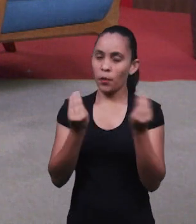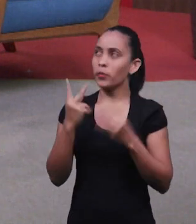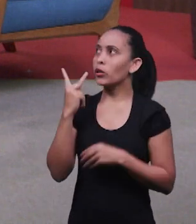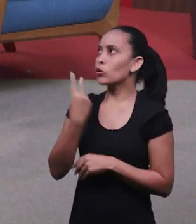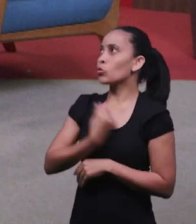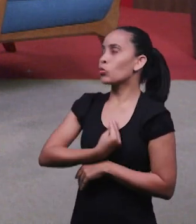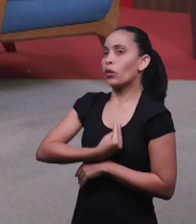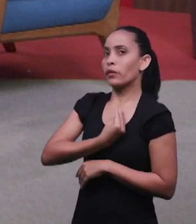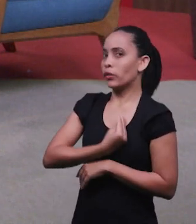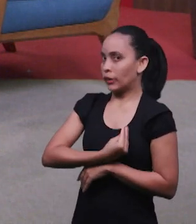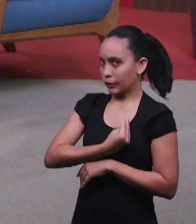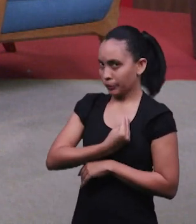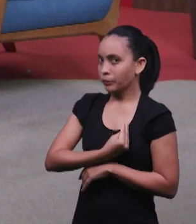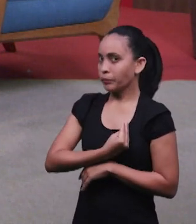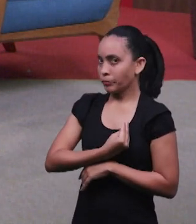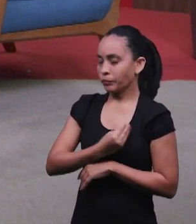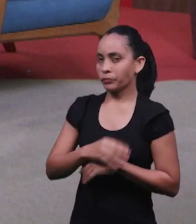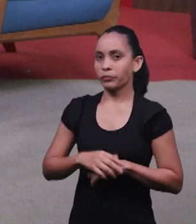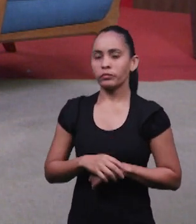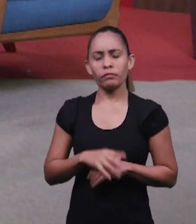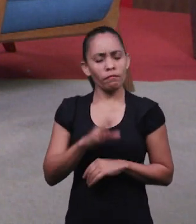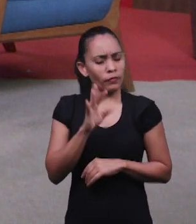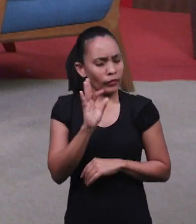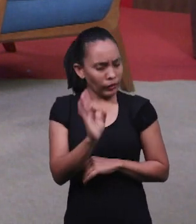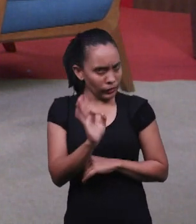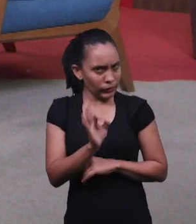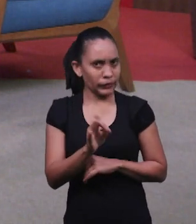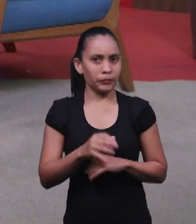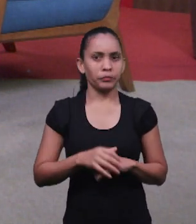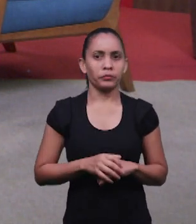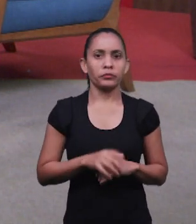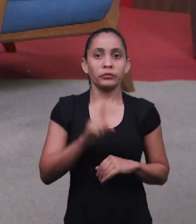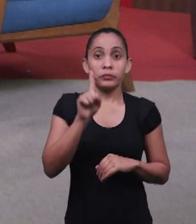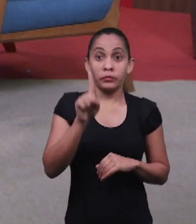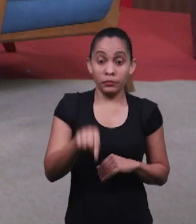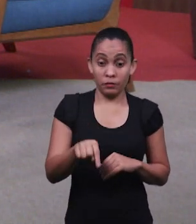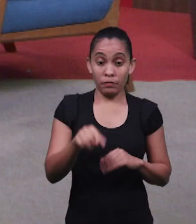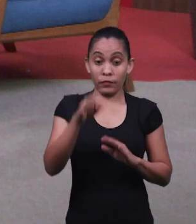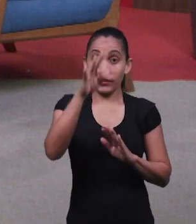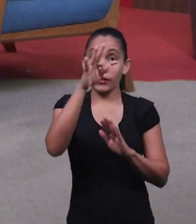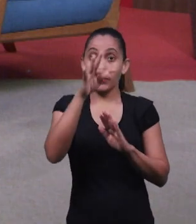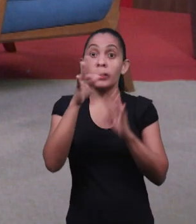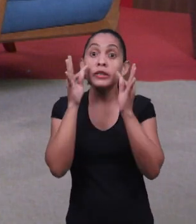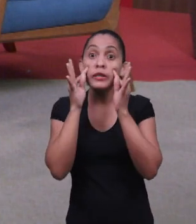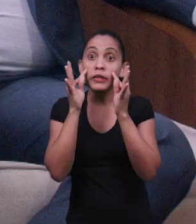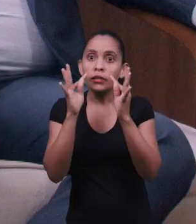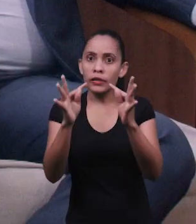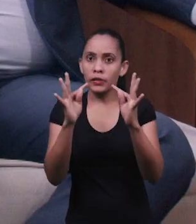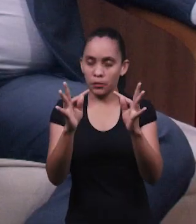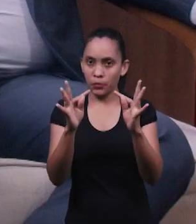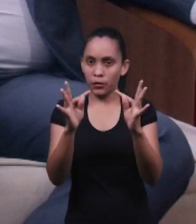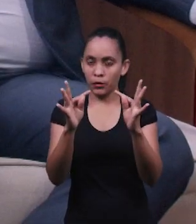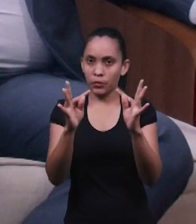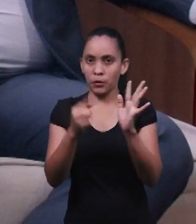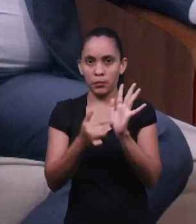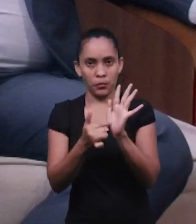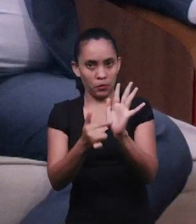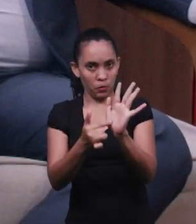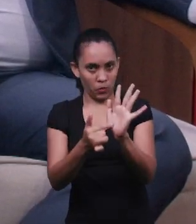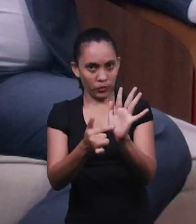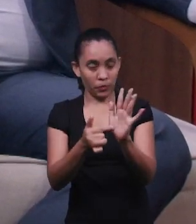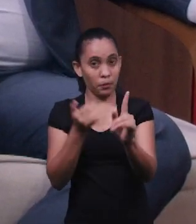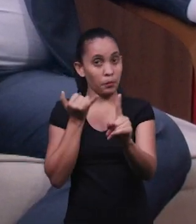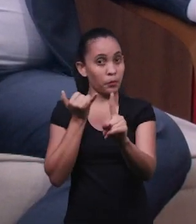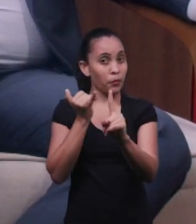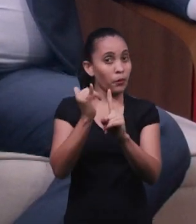vie, dans sa marche. Exactement. Ce témoignage comme